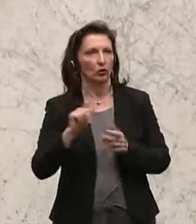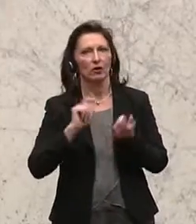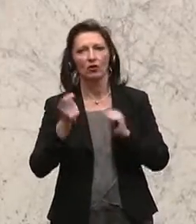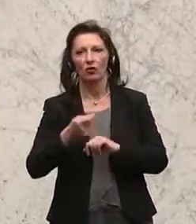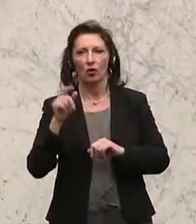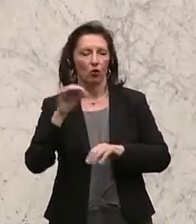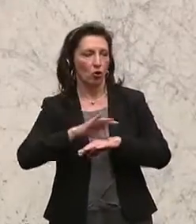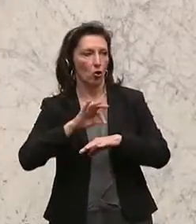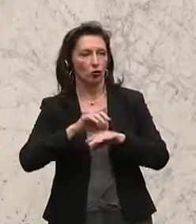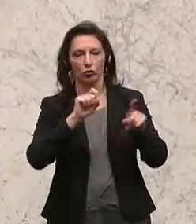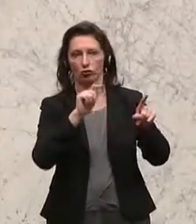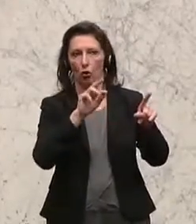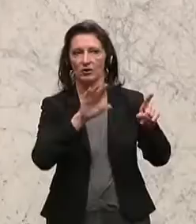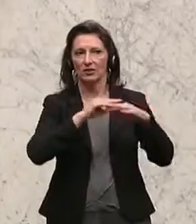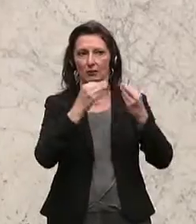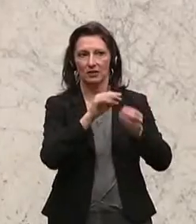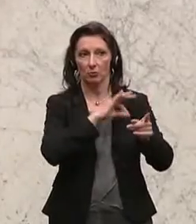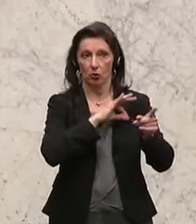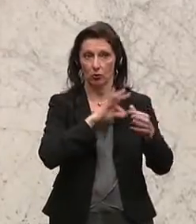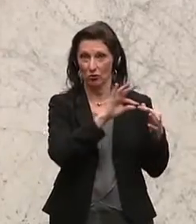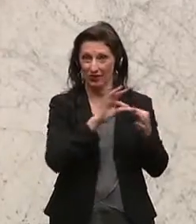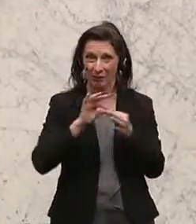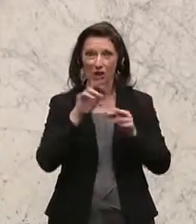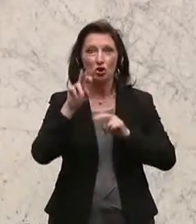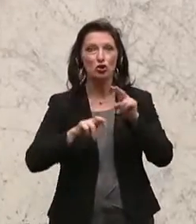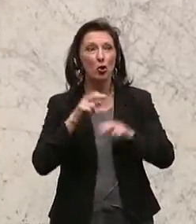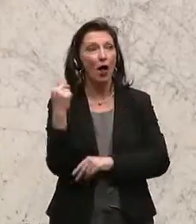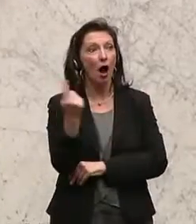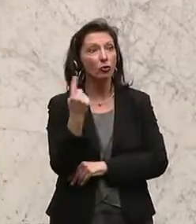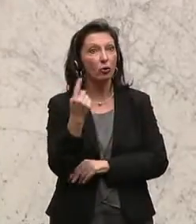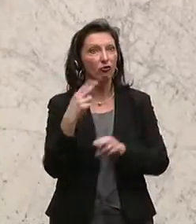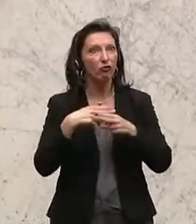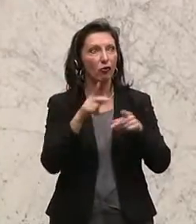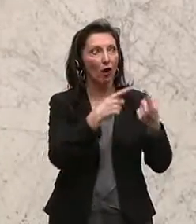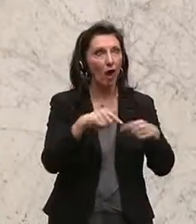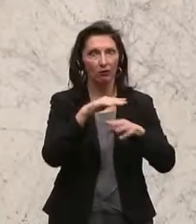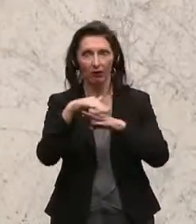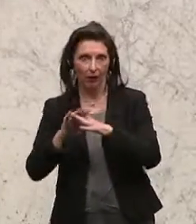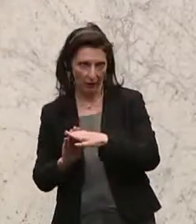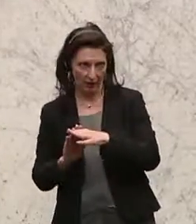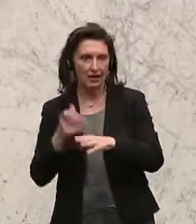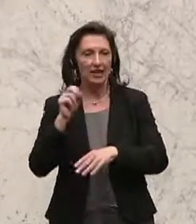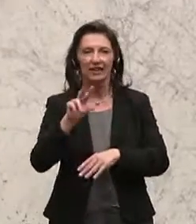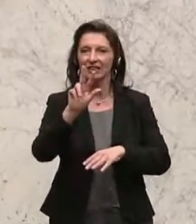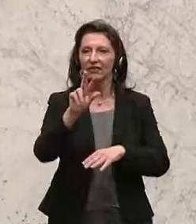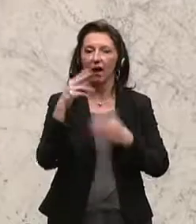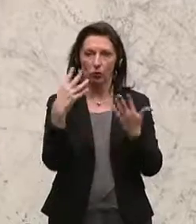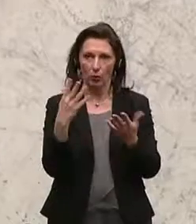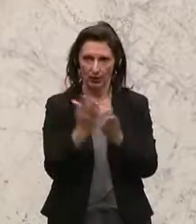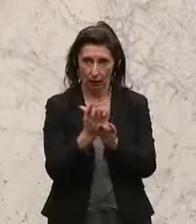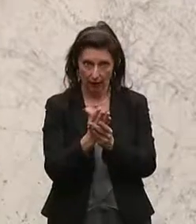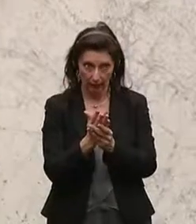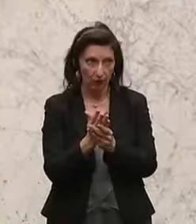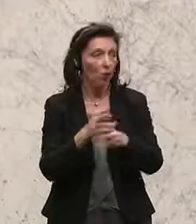Dazu kommt eine bundesweit einheitliche Bauordnung. Zudem behandelt werden zwei Entschließungsanträge